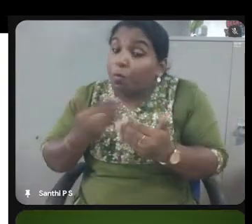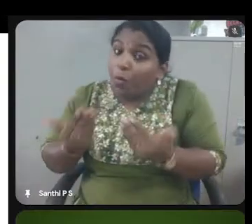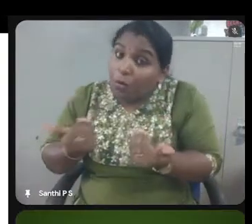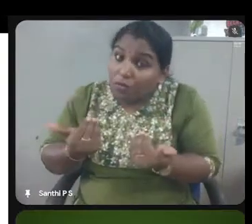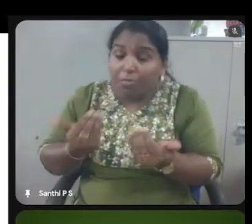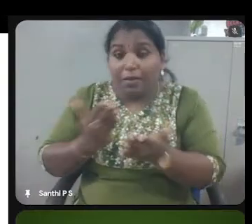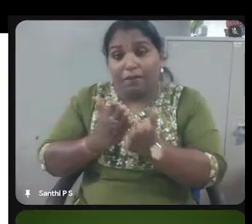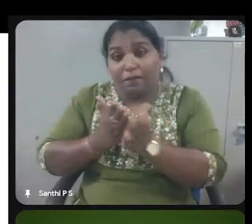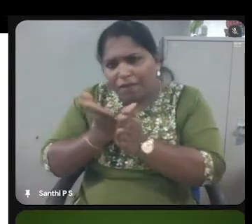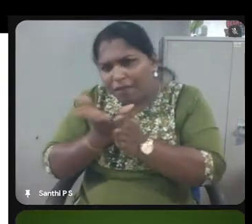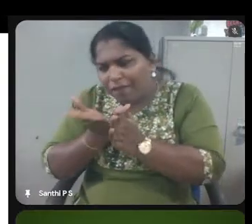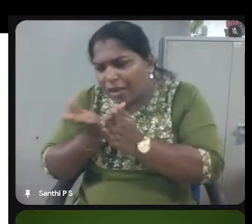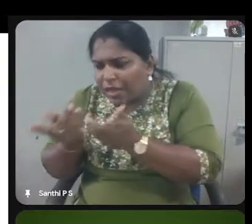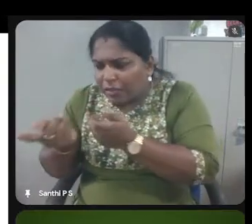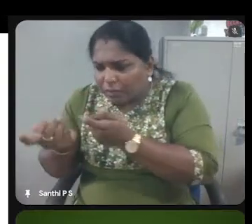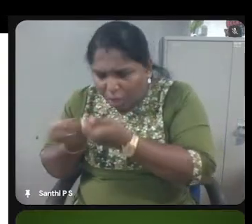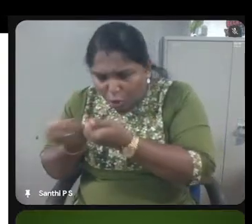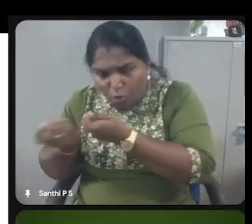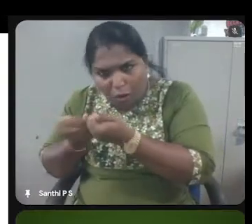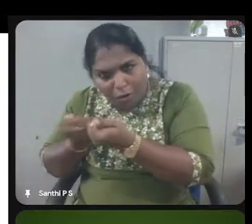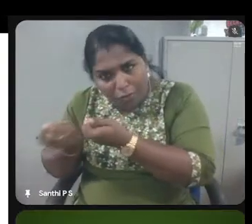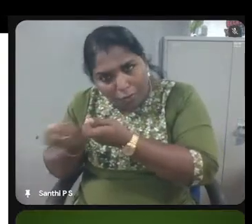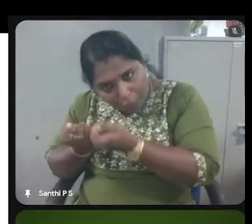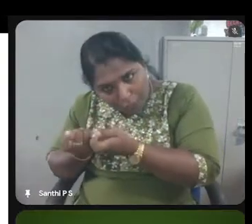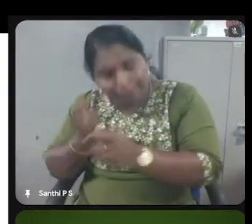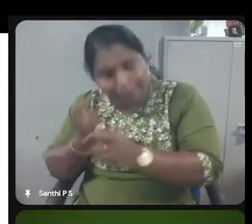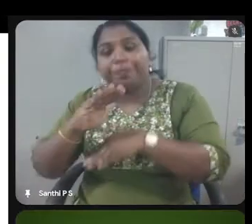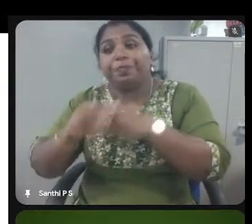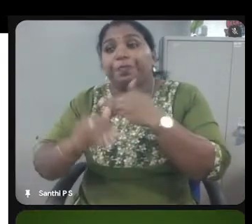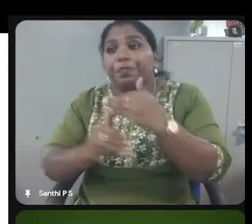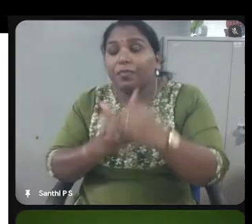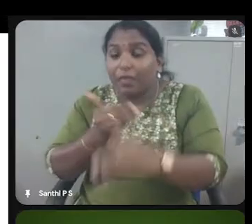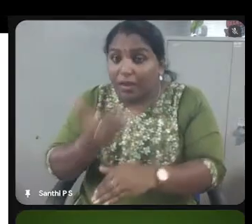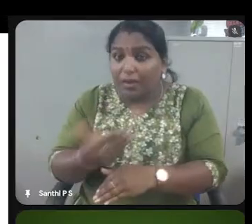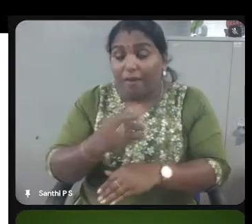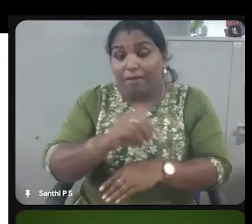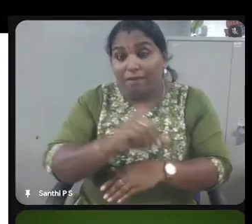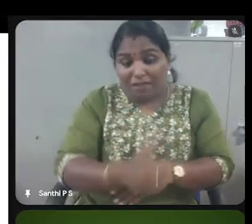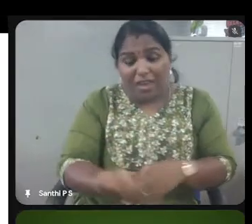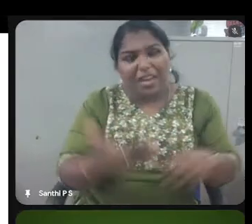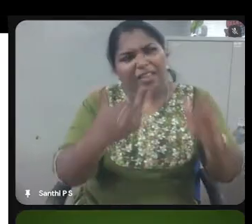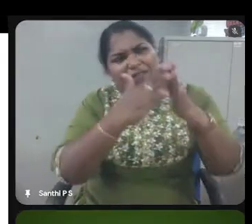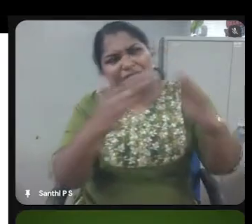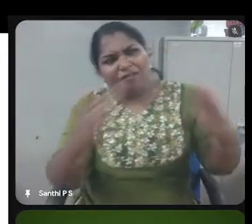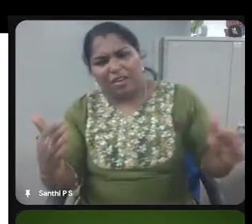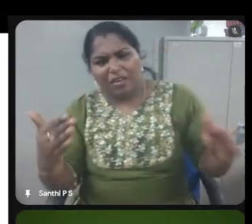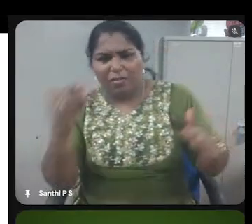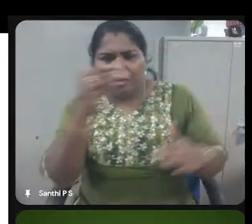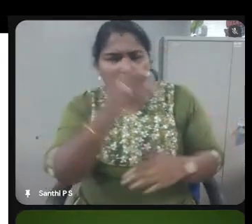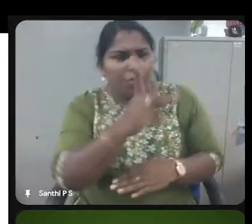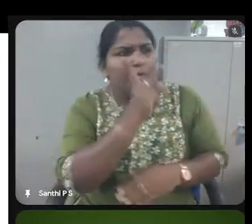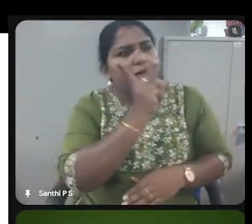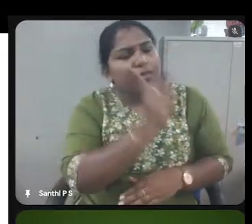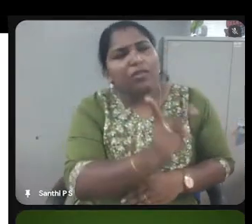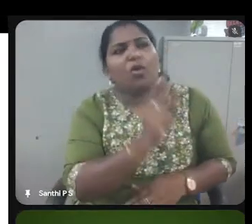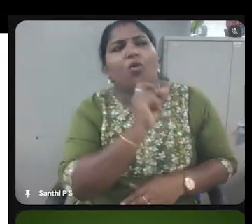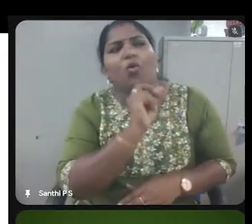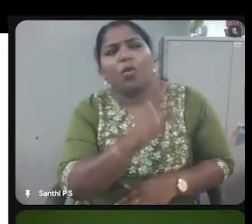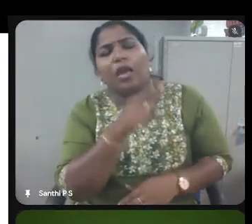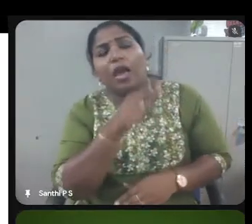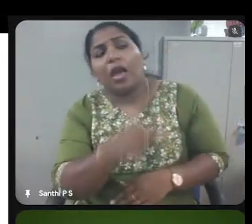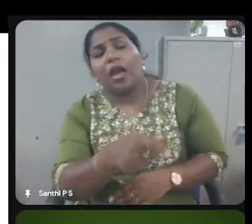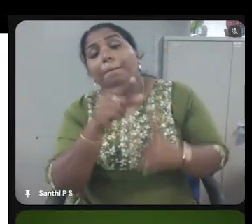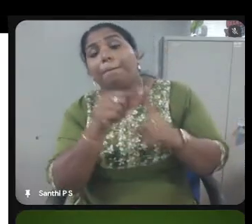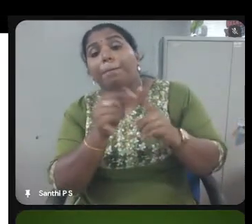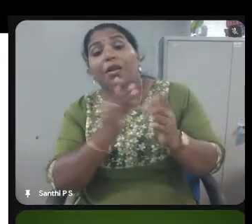ഇത് കൺട്രോൾ ചെയ്ത് കൊണ്ടുപോകുക. എന്നിട്ട് വേറെ ആരെങ്കിലും വീട്ടിൽ ഇത് കാണിക്കുവാണെങ്കിൽ അതിനനുസരിച്ച് വരുന്ന ഒരു പ്രോബ്ലം നിങ്ങൾ എവിടെ നിന്നാണോ